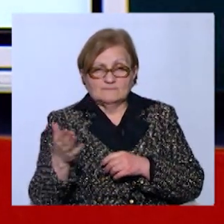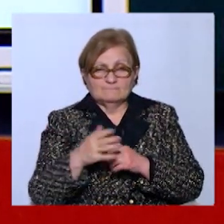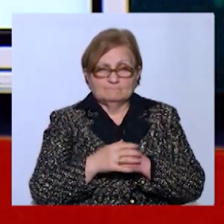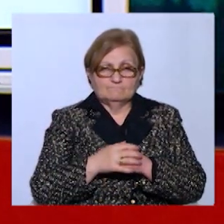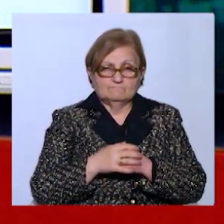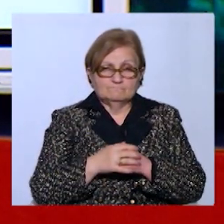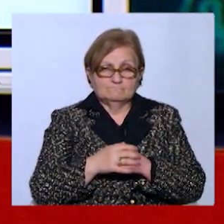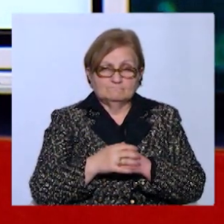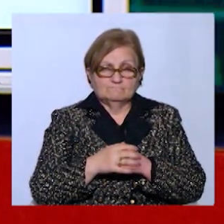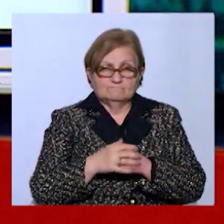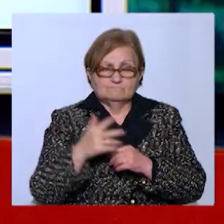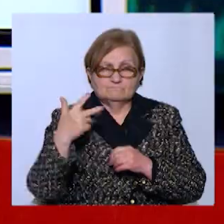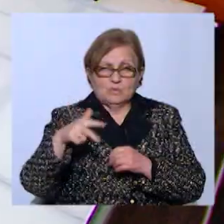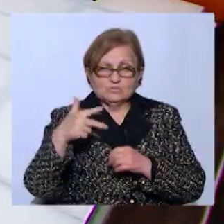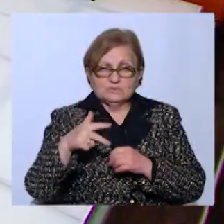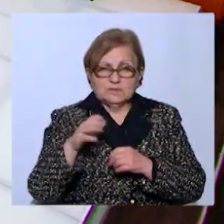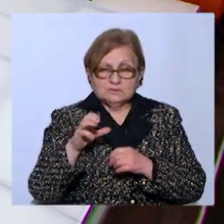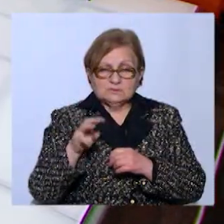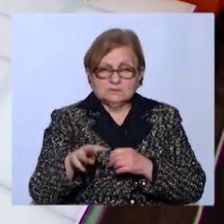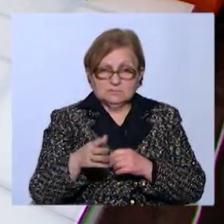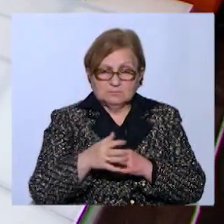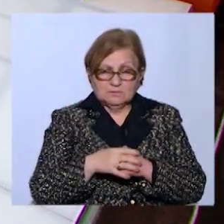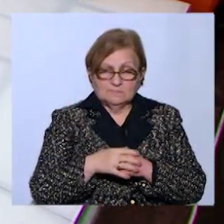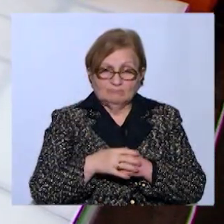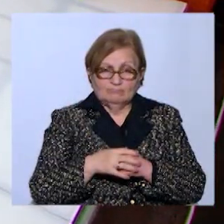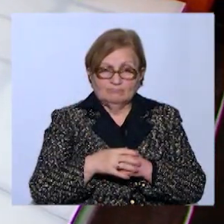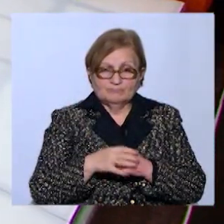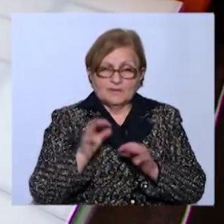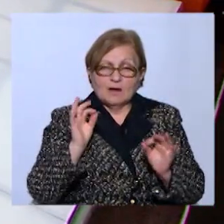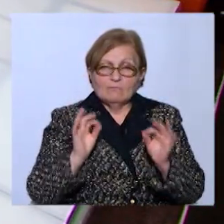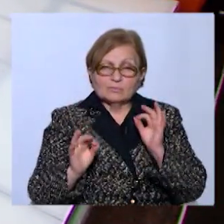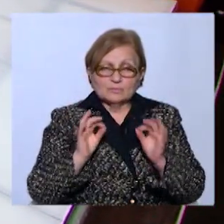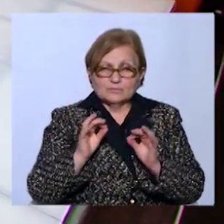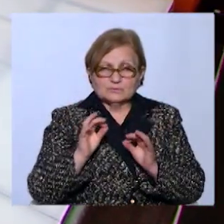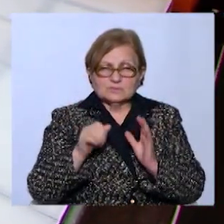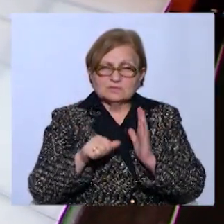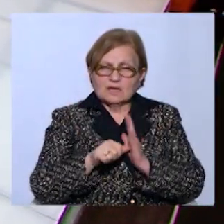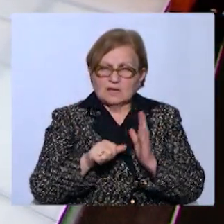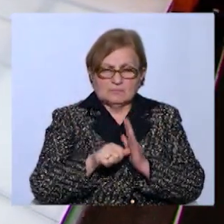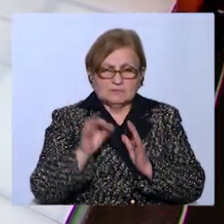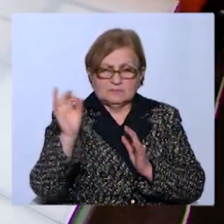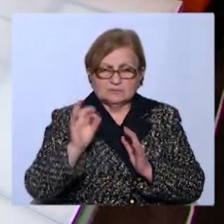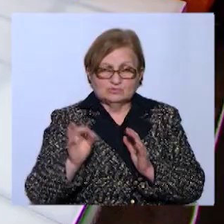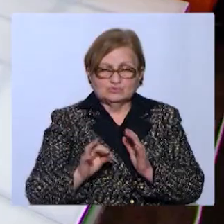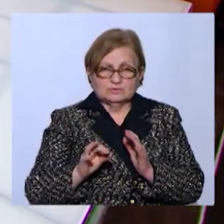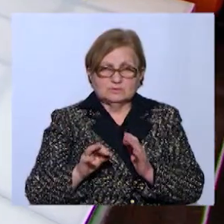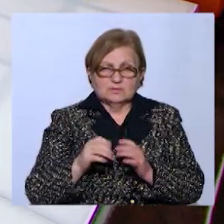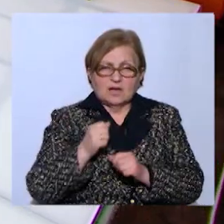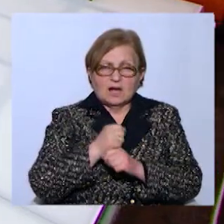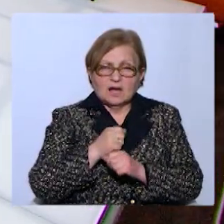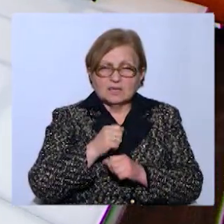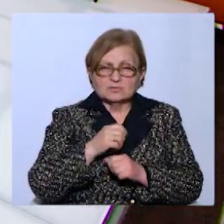ყოფილა 30 სანტიმეტრი. პროპორცია ძალიან დაგეხმარებათ ხშირად. ამოხსნათ ძალიან